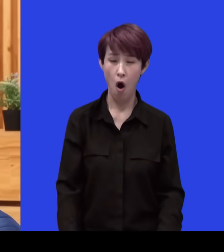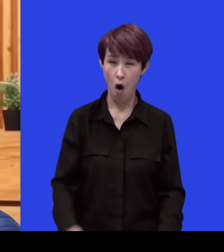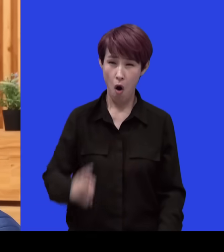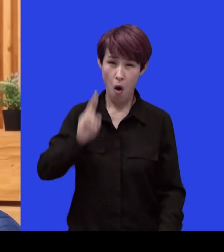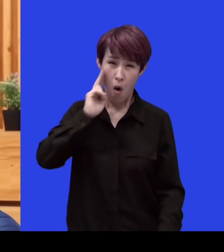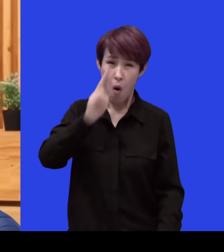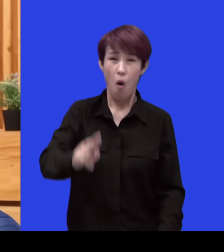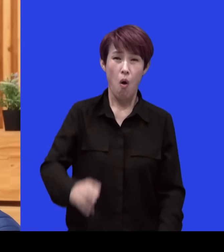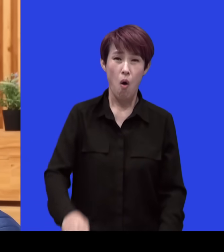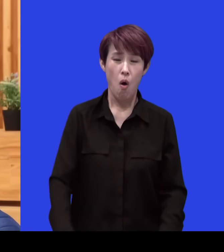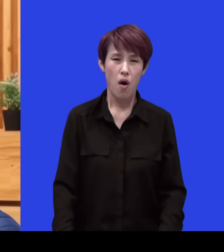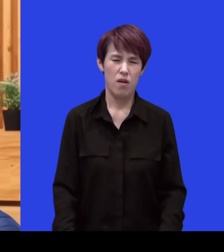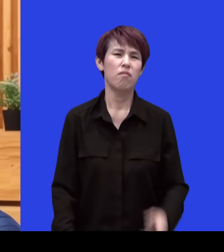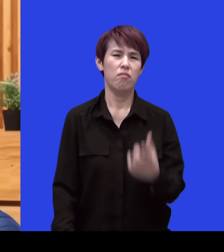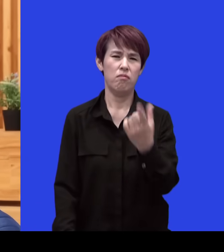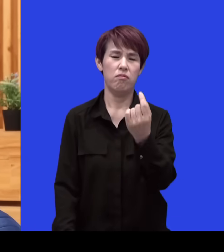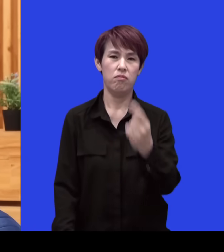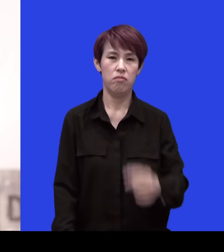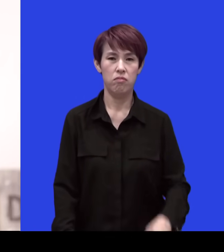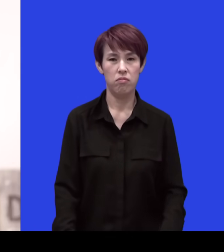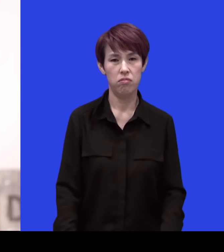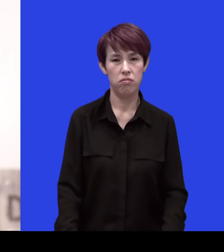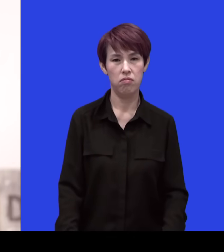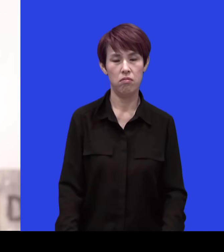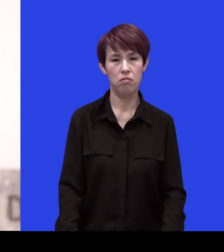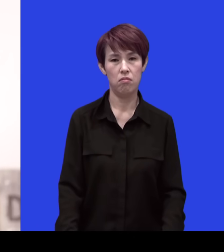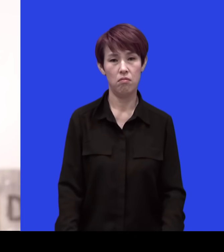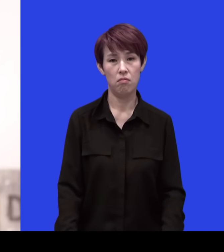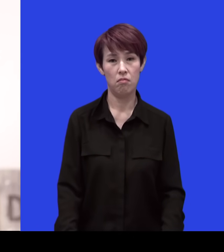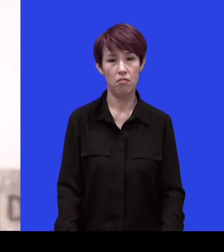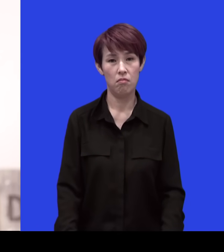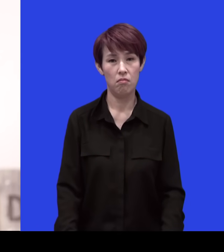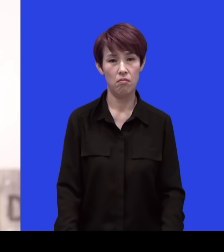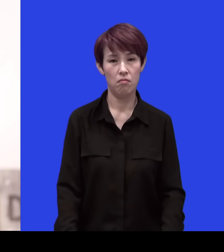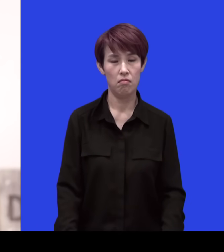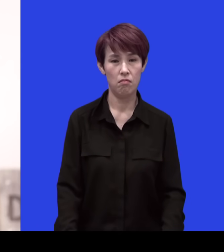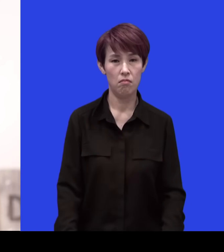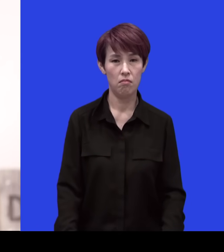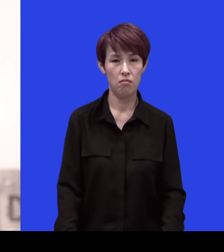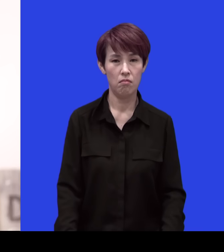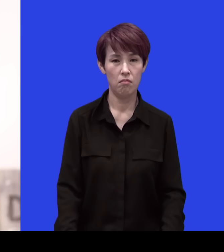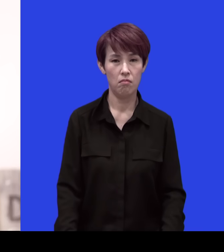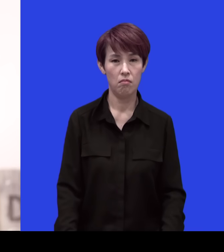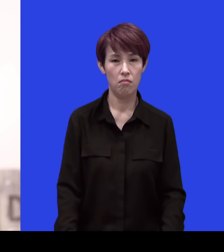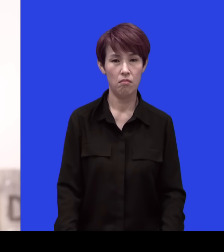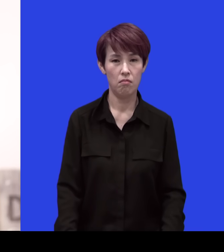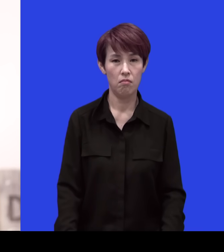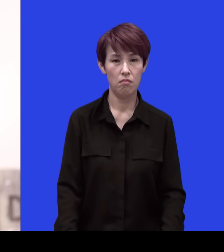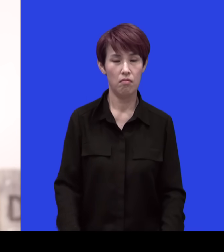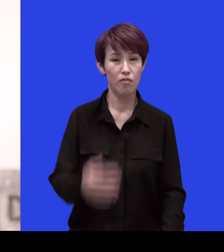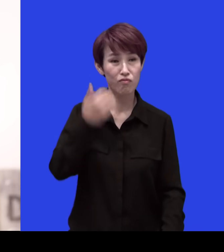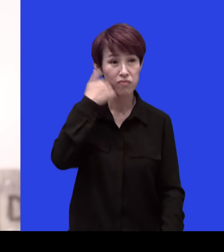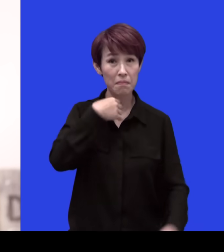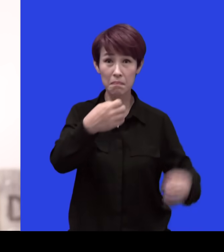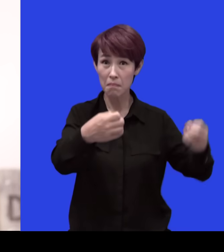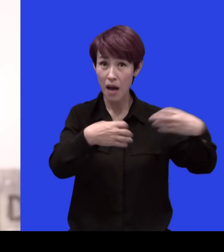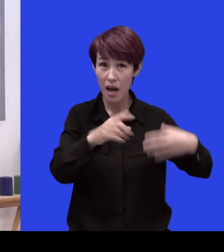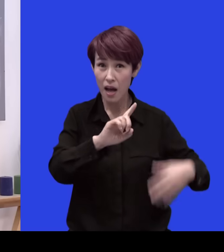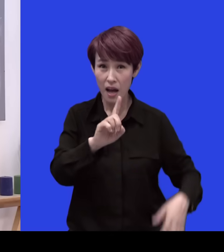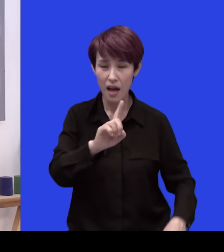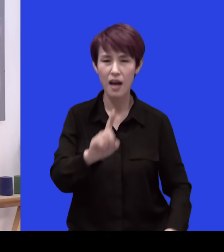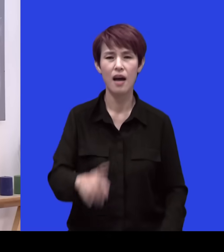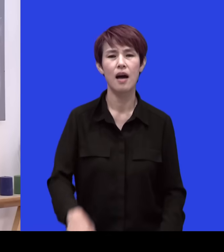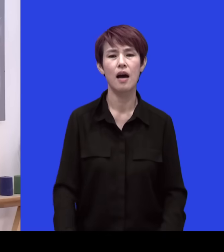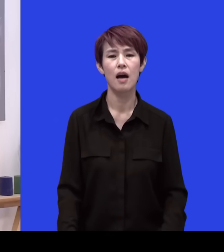큰 사고였을 것 같은데요. 큰 사고죠. 그때 저는 뭐 그 순간에 다른 사람들이 나중에 얘기해줘서 하는데